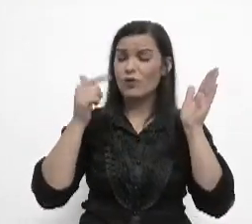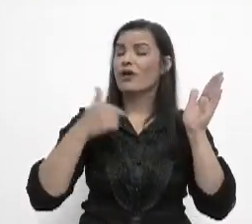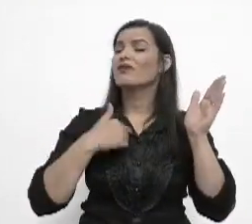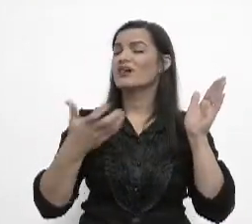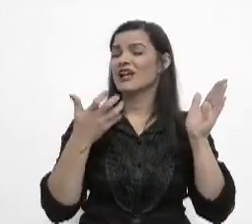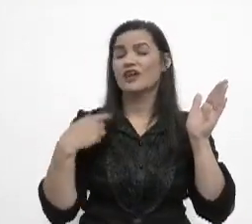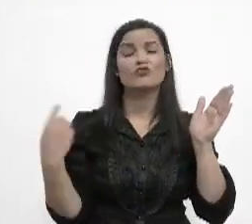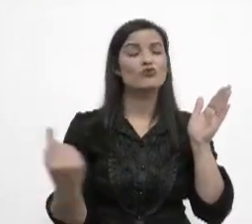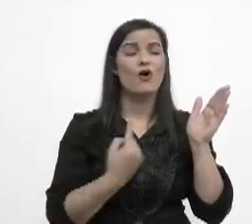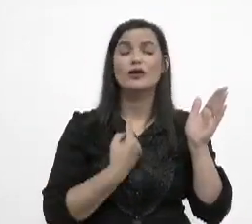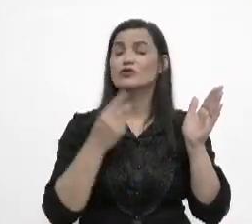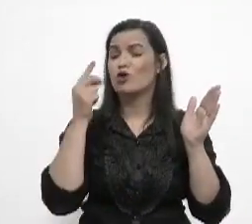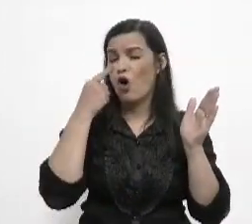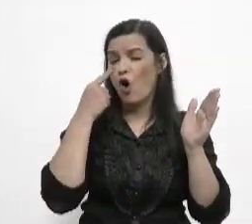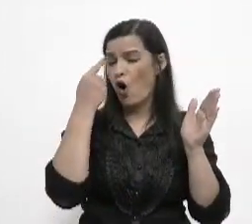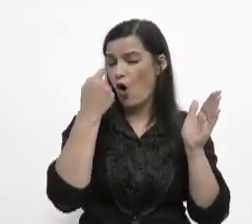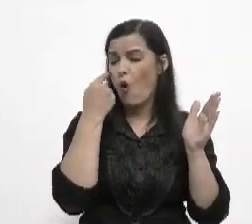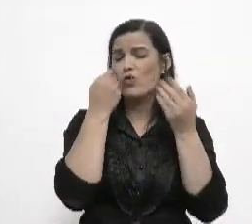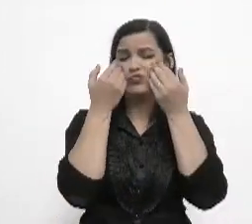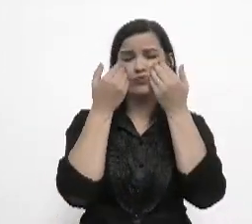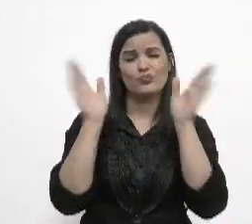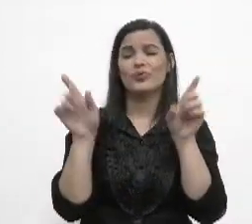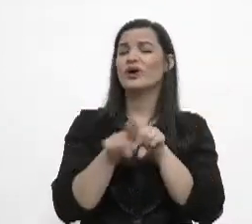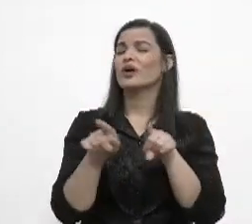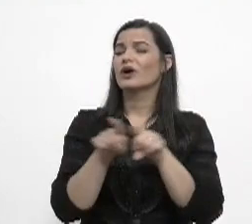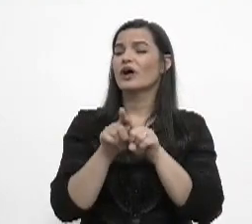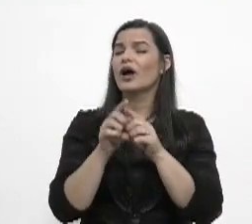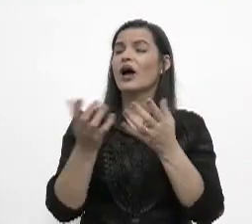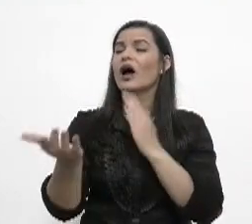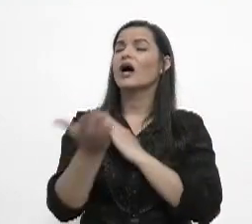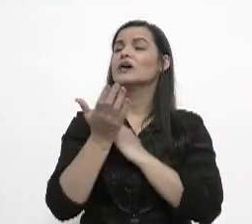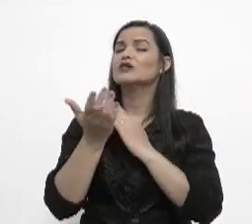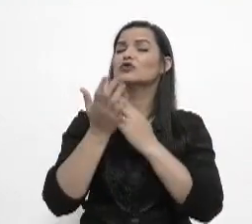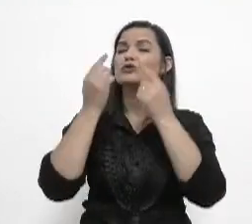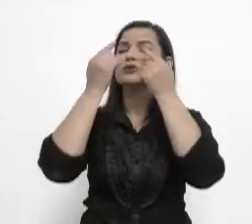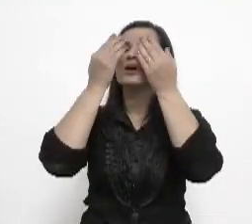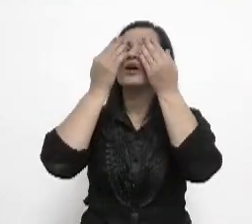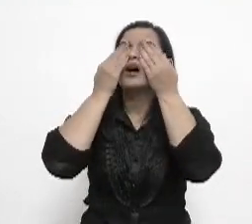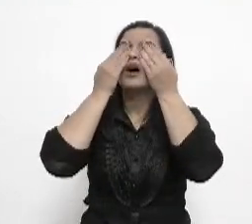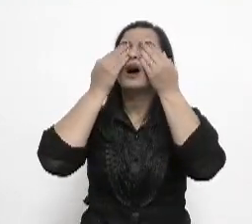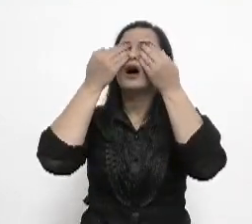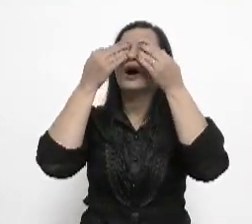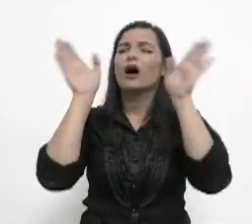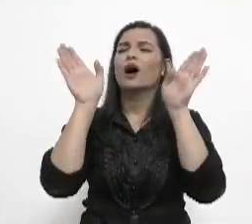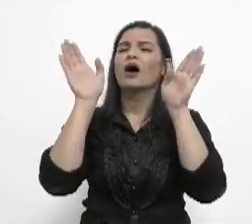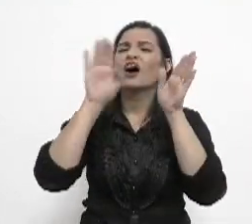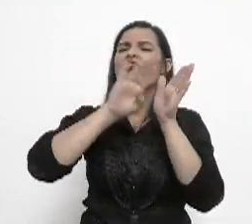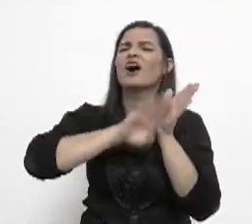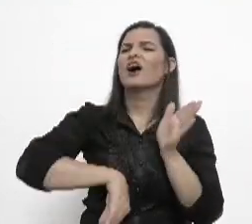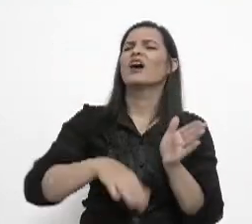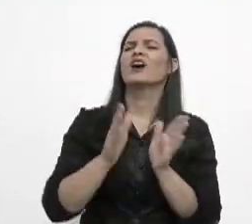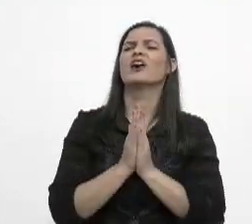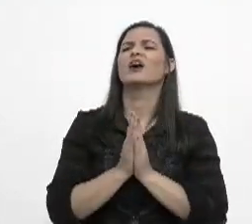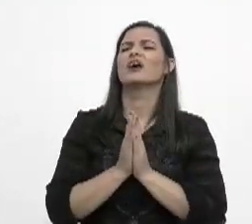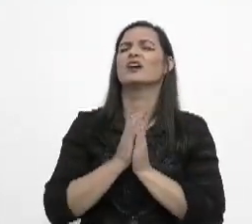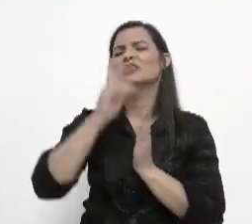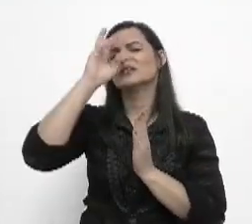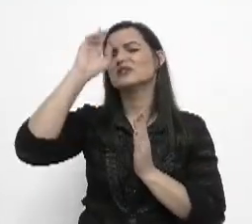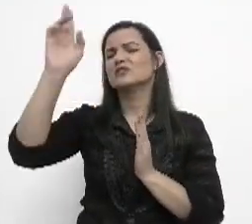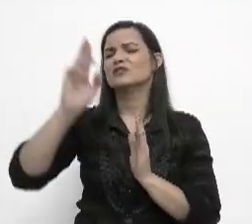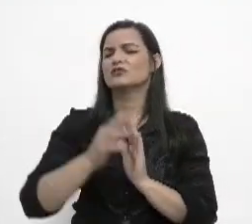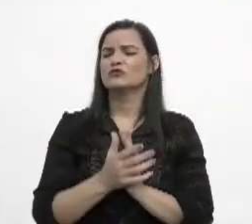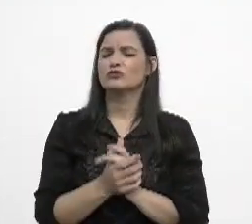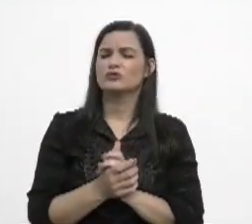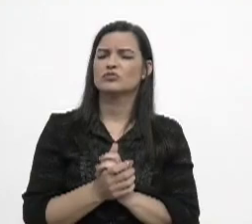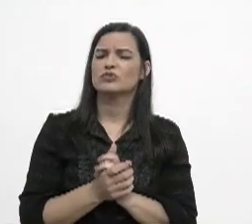눈에도 이 비늘이 벗어지게 하여 주시옵소서. Façam que essas escamas possam ser eliminadas de nossos olhos, Senhor. 성령으로 충만케 하여